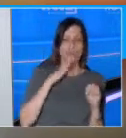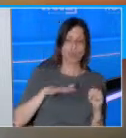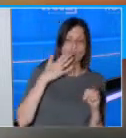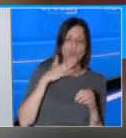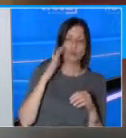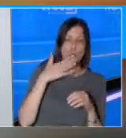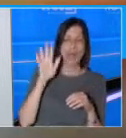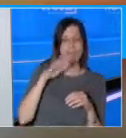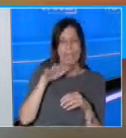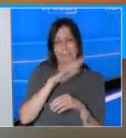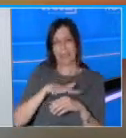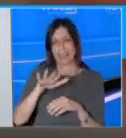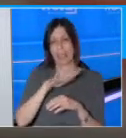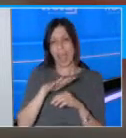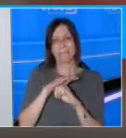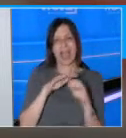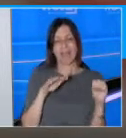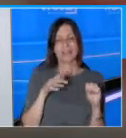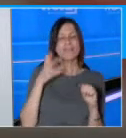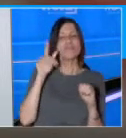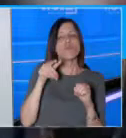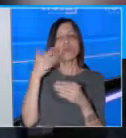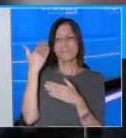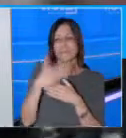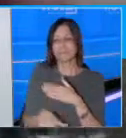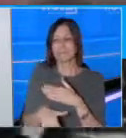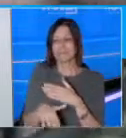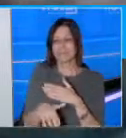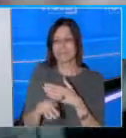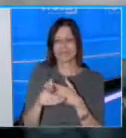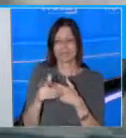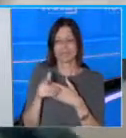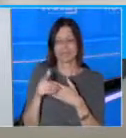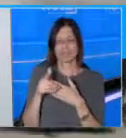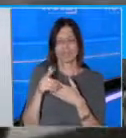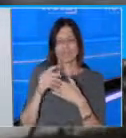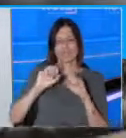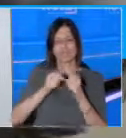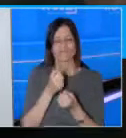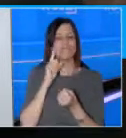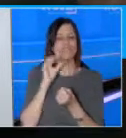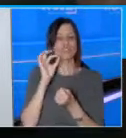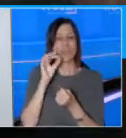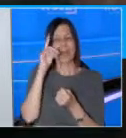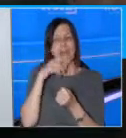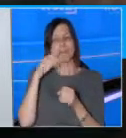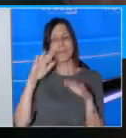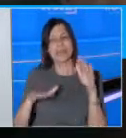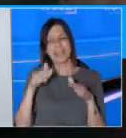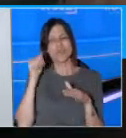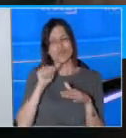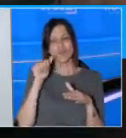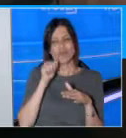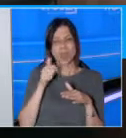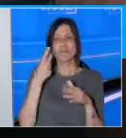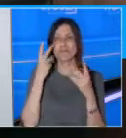בגדה המערבית, והוא בסופו של דבר משחיר את שמו של אבו מאזן יום יום. אפשר לראות את ההפגנות